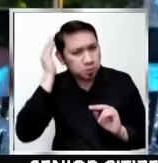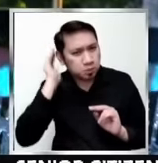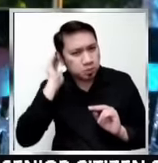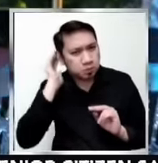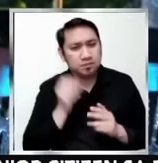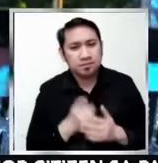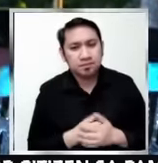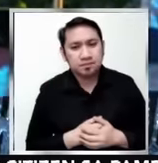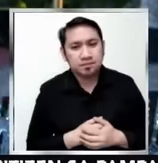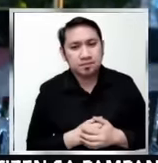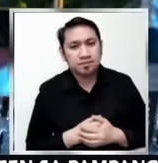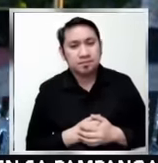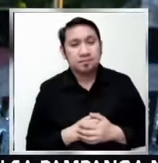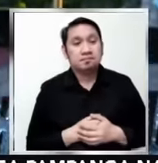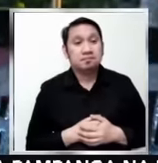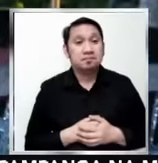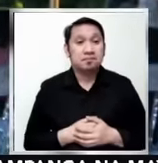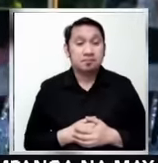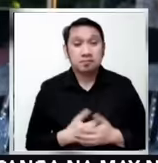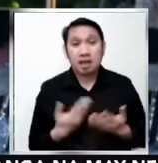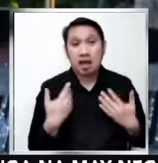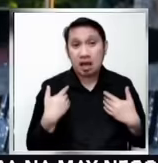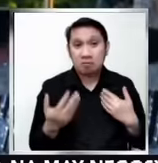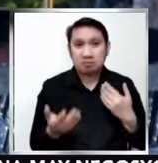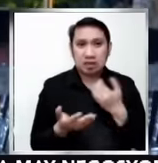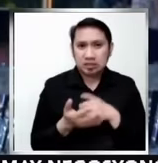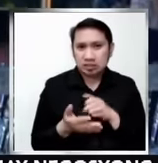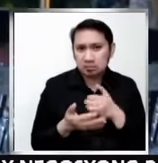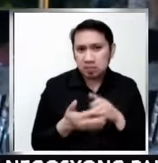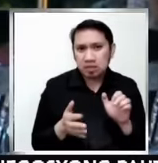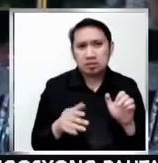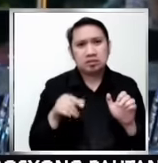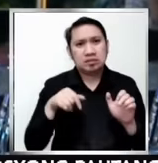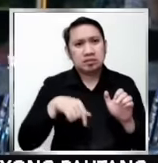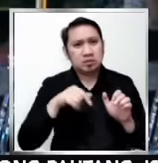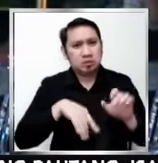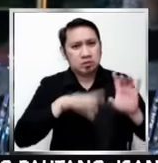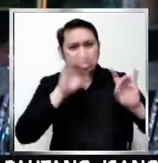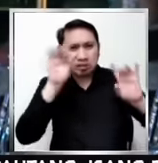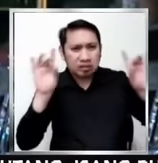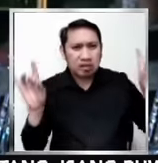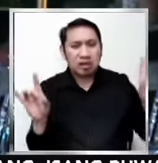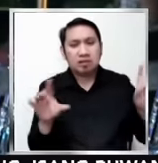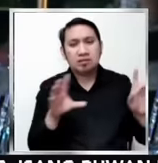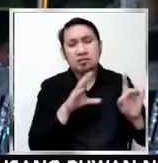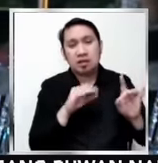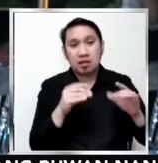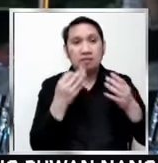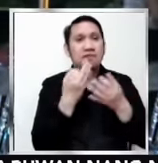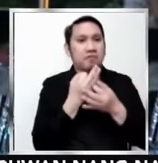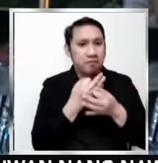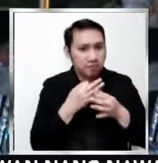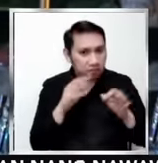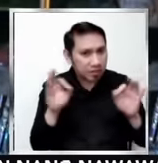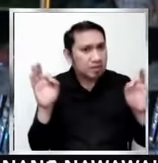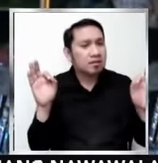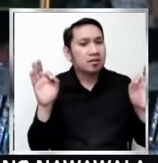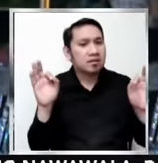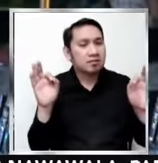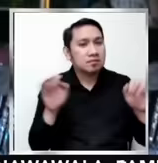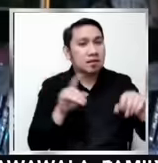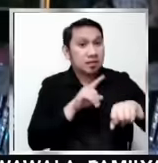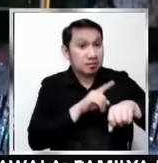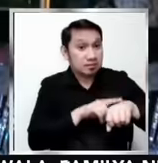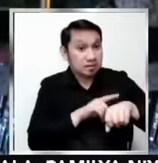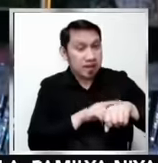31. Eh kung yan may gastos, yung mga pailaw dito sa Eastwood, eh libreng matutunghayan. 6 p.m. to 10 p.m.